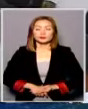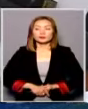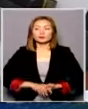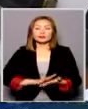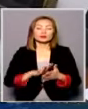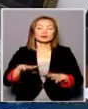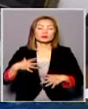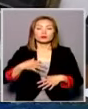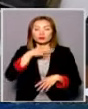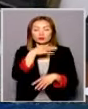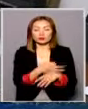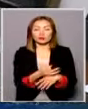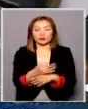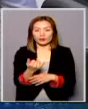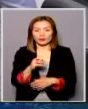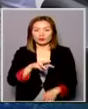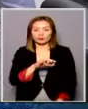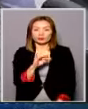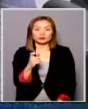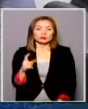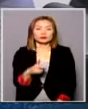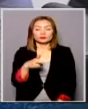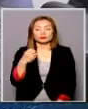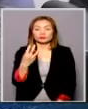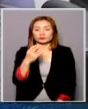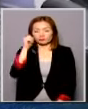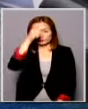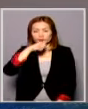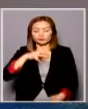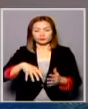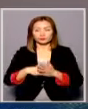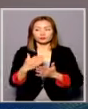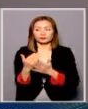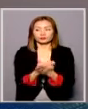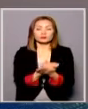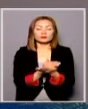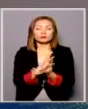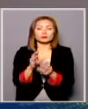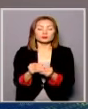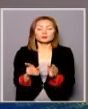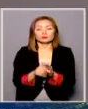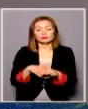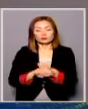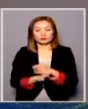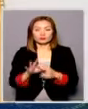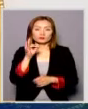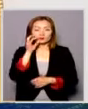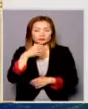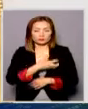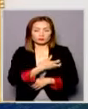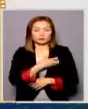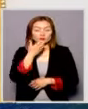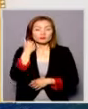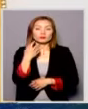словам представителя акционерного общества «Эмбомунайгаз», 2014 года программой досрочного выхода на пенсию воспользовались